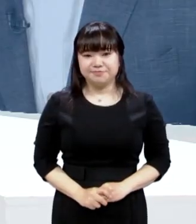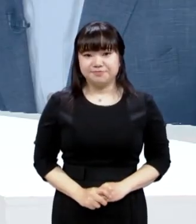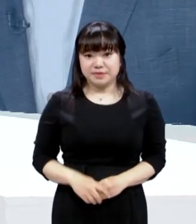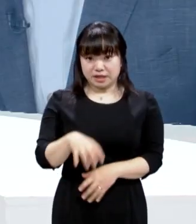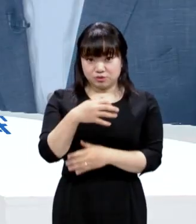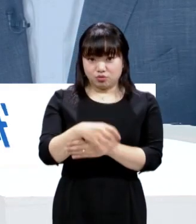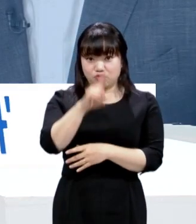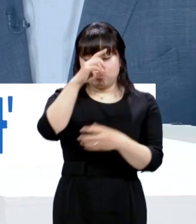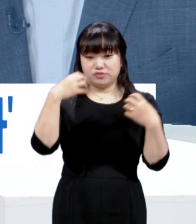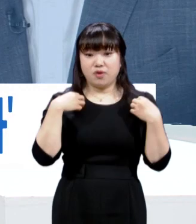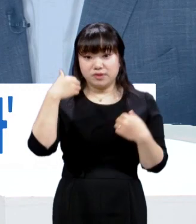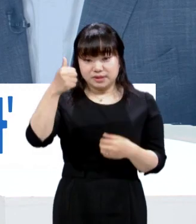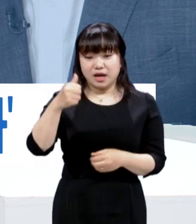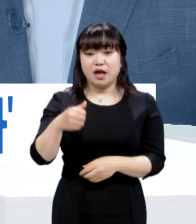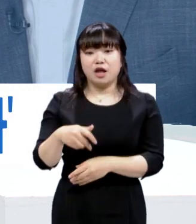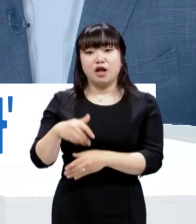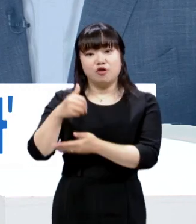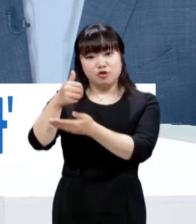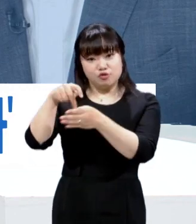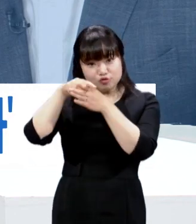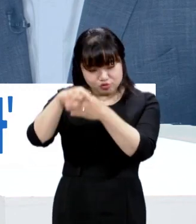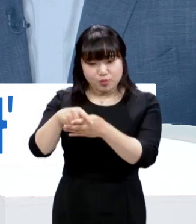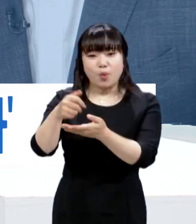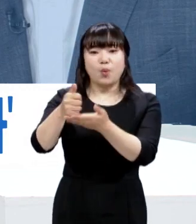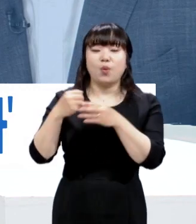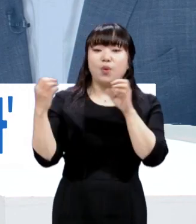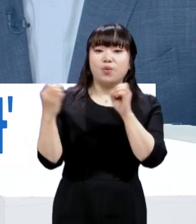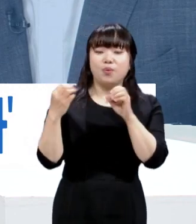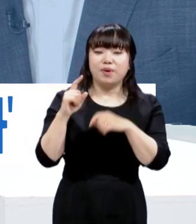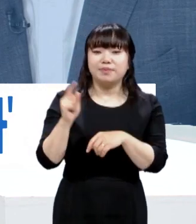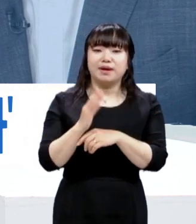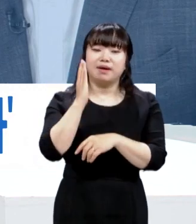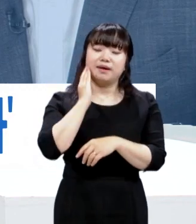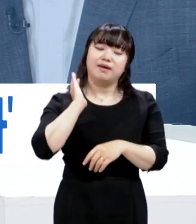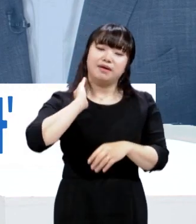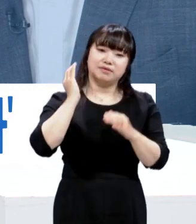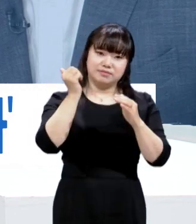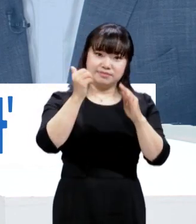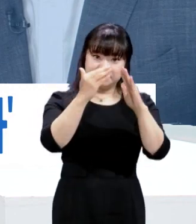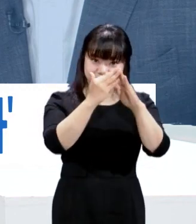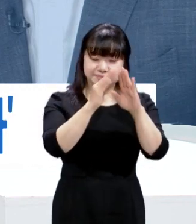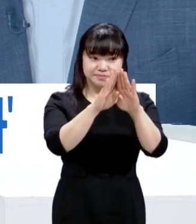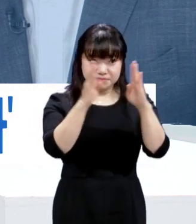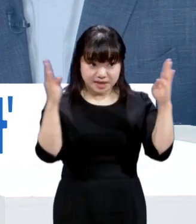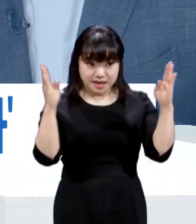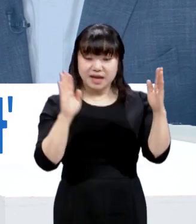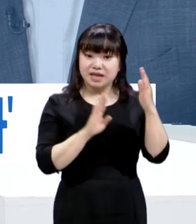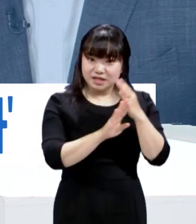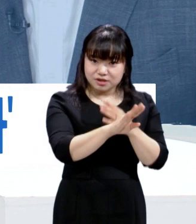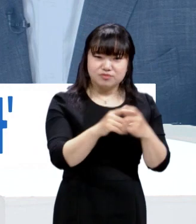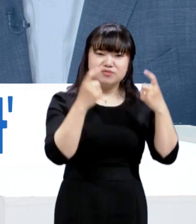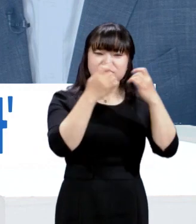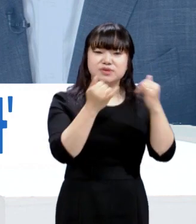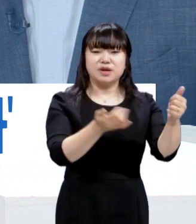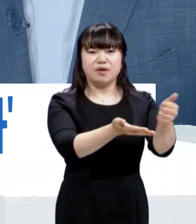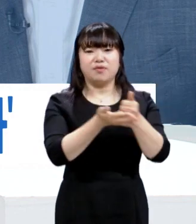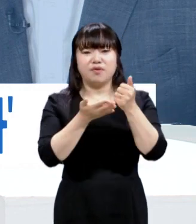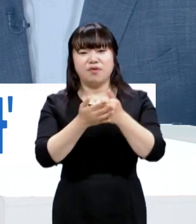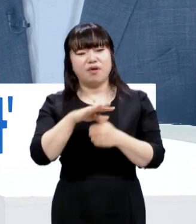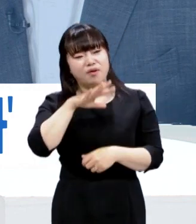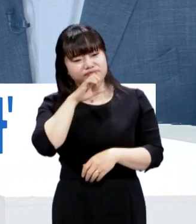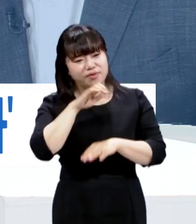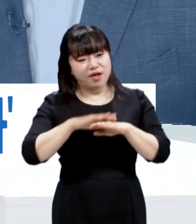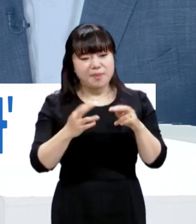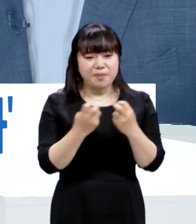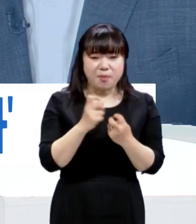이동로 구청장 후보자 초청 대담 에서는 이 청와대 개방에 따른 주변 상권 회복 대시 관광객으로 인한 주민 민원 해결 등에